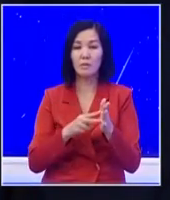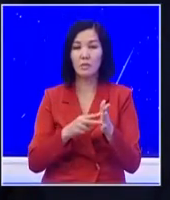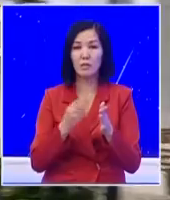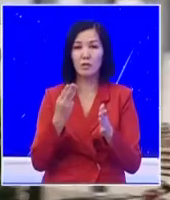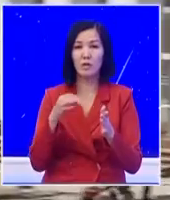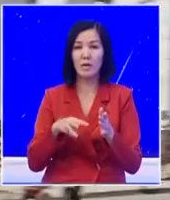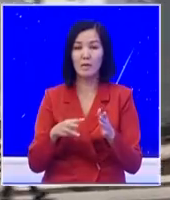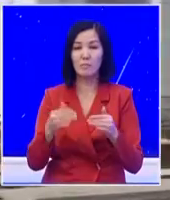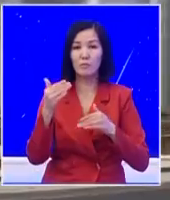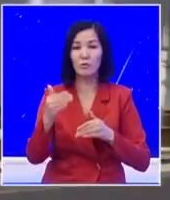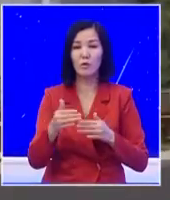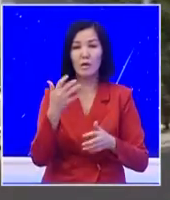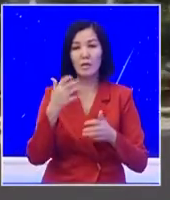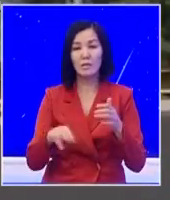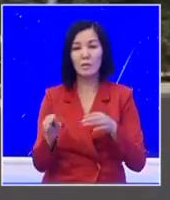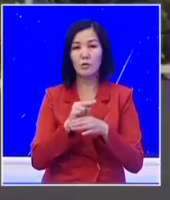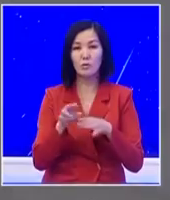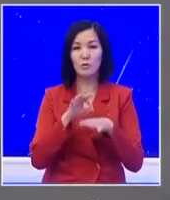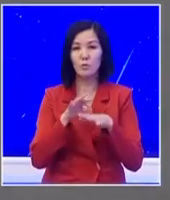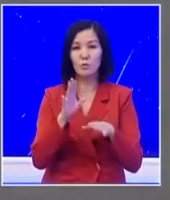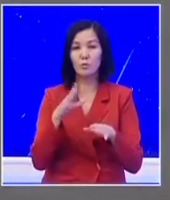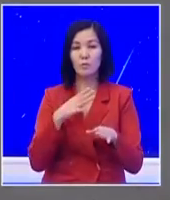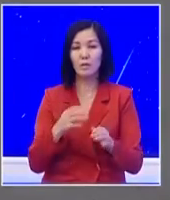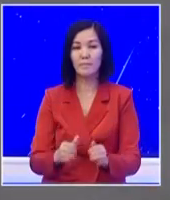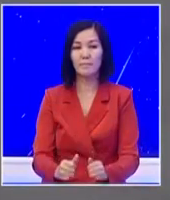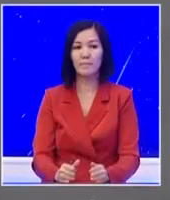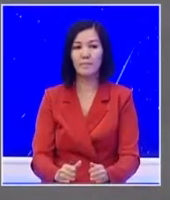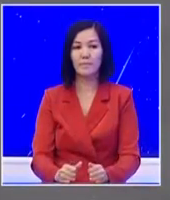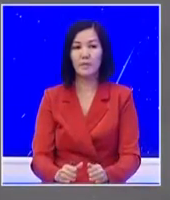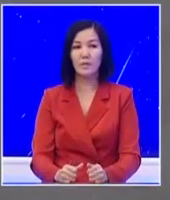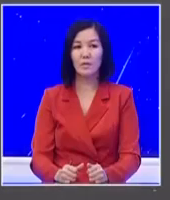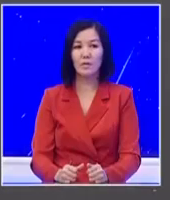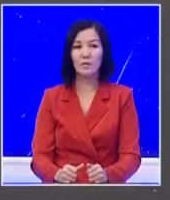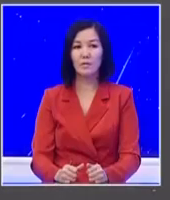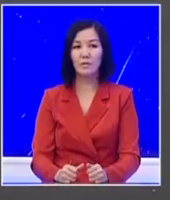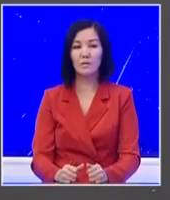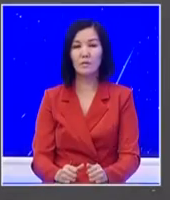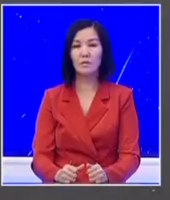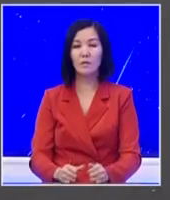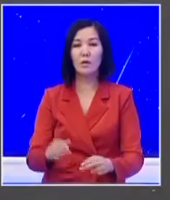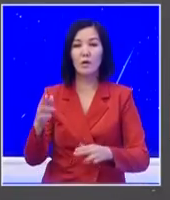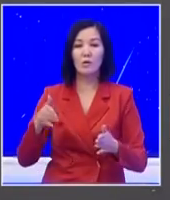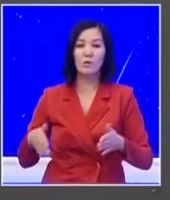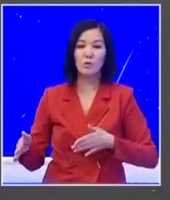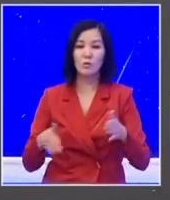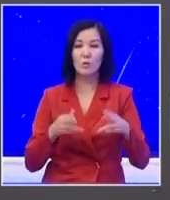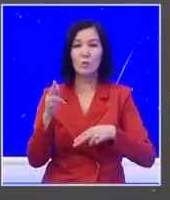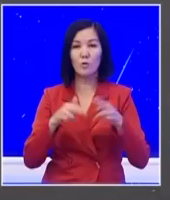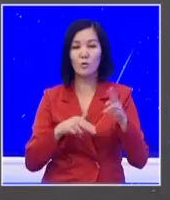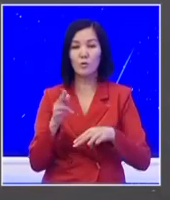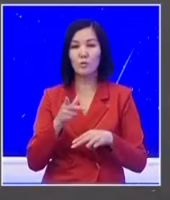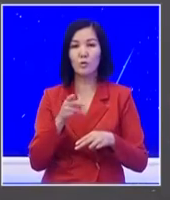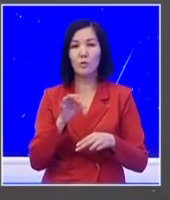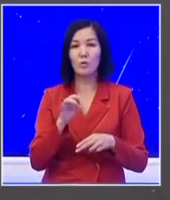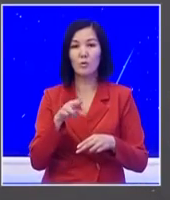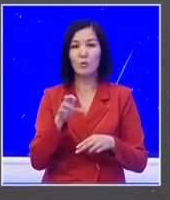жуық жолға орташа жөндеу жұмыстар жүргізілуде. Өзіңіз көріп тұрған жол құрылысы, жол құрылысында Гордорстрой компаниясы,